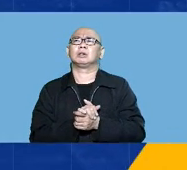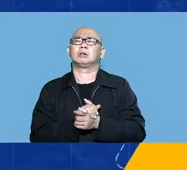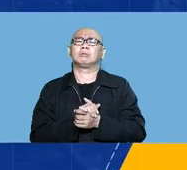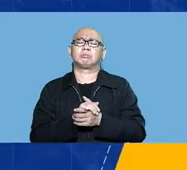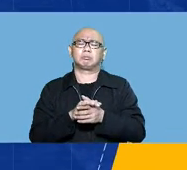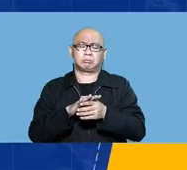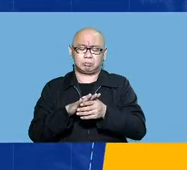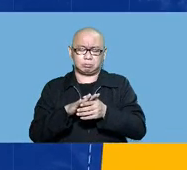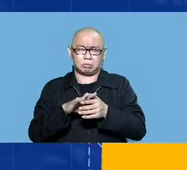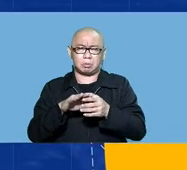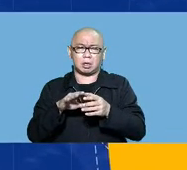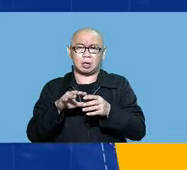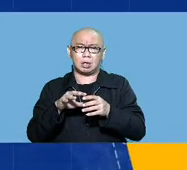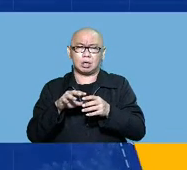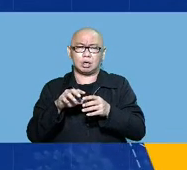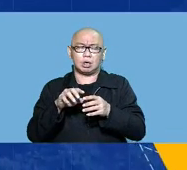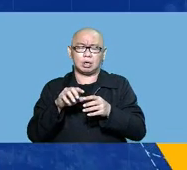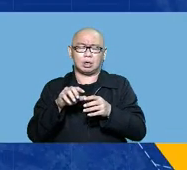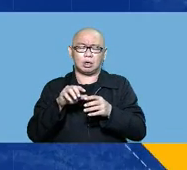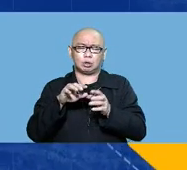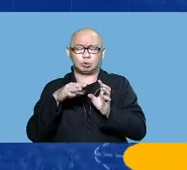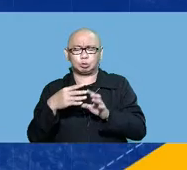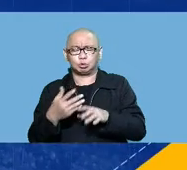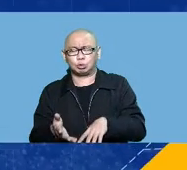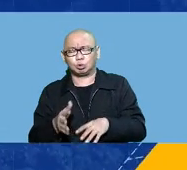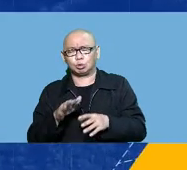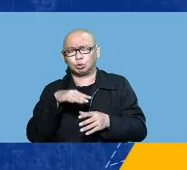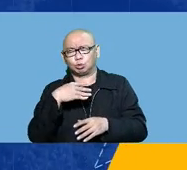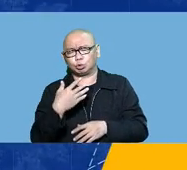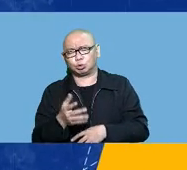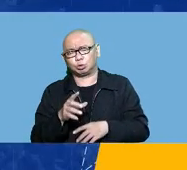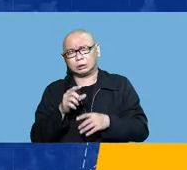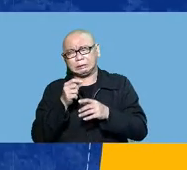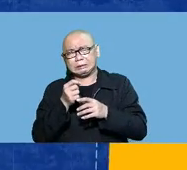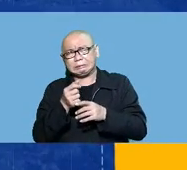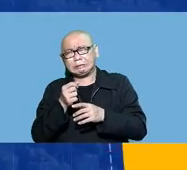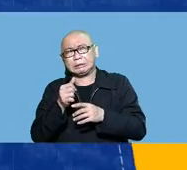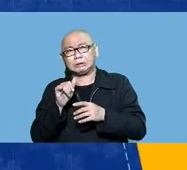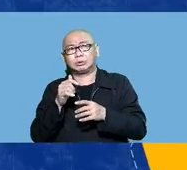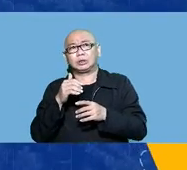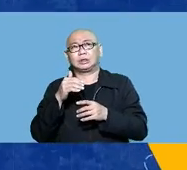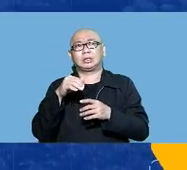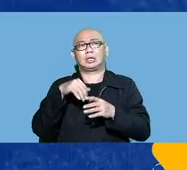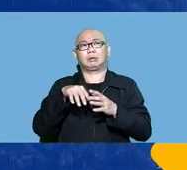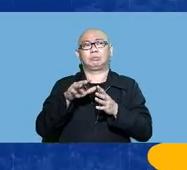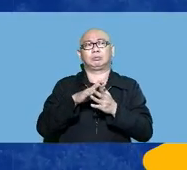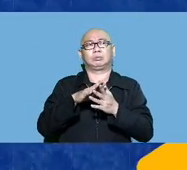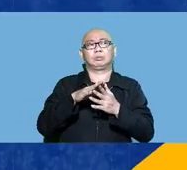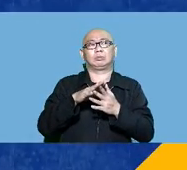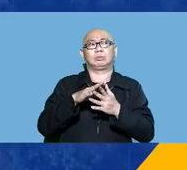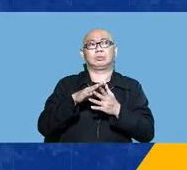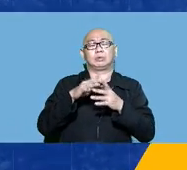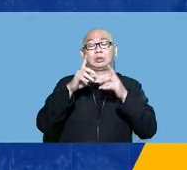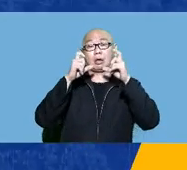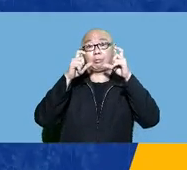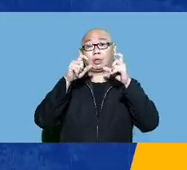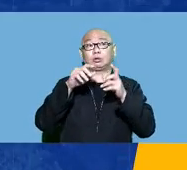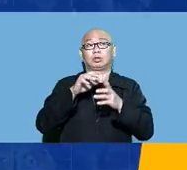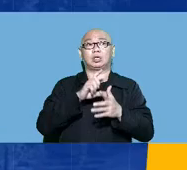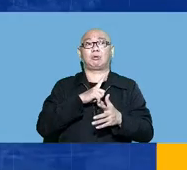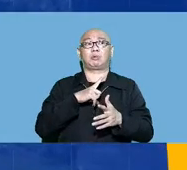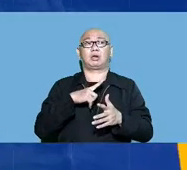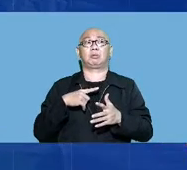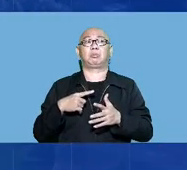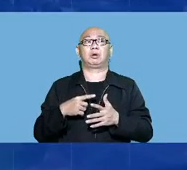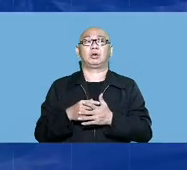meripil gitu, runtuh sedikit demi sedikit seperti yang tersaji dalam gambar itu, dan lama-lama